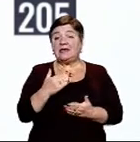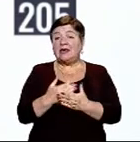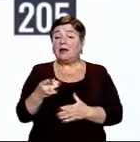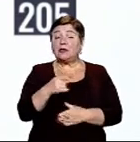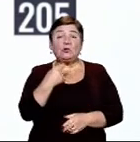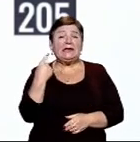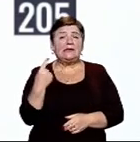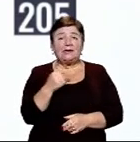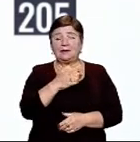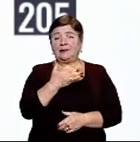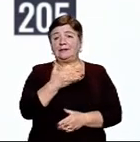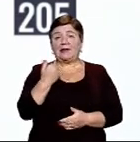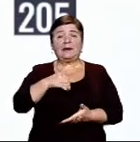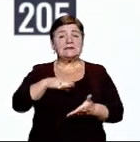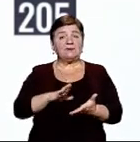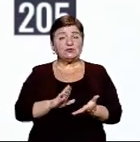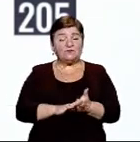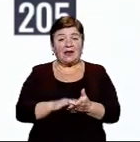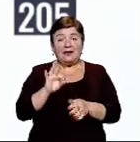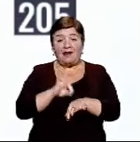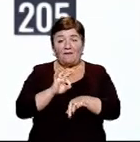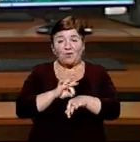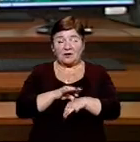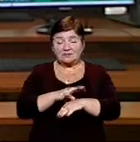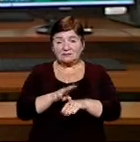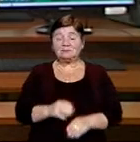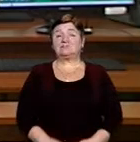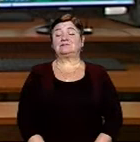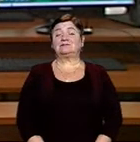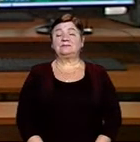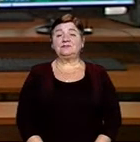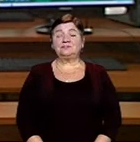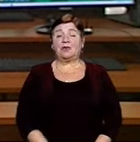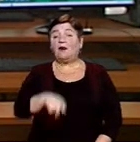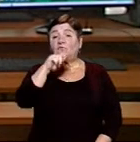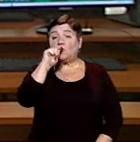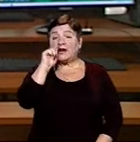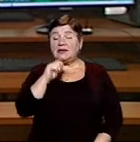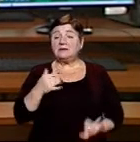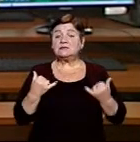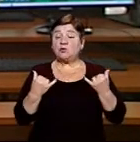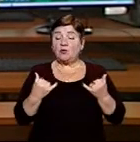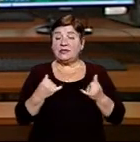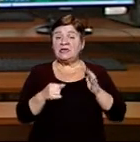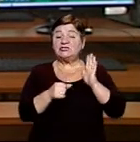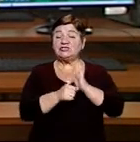із 13 в краї, де не зафіксували хворих. В Україні станом на